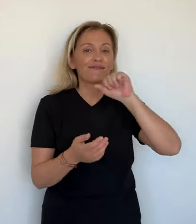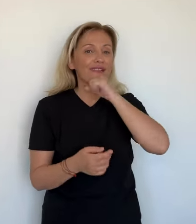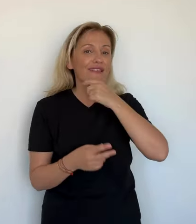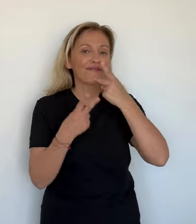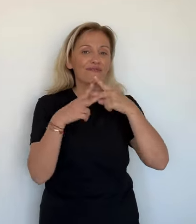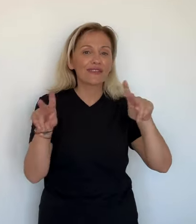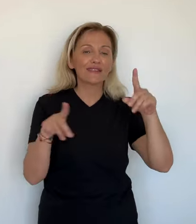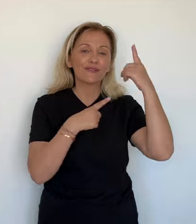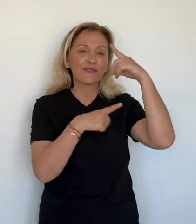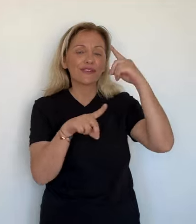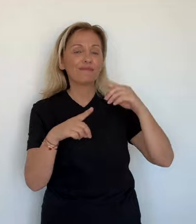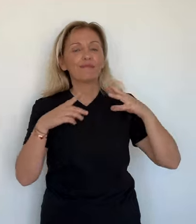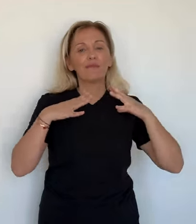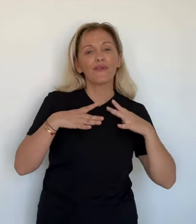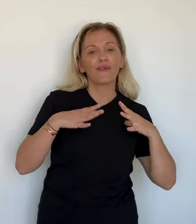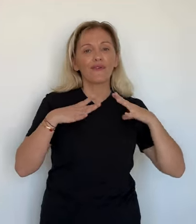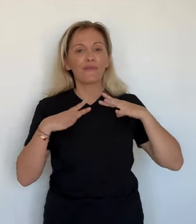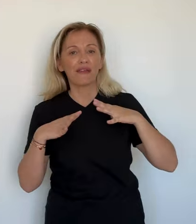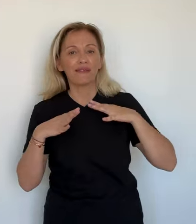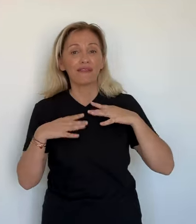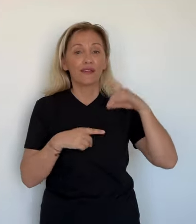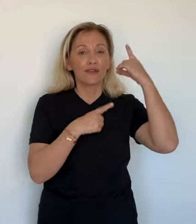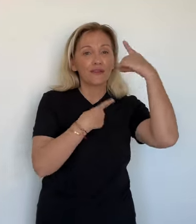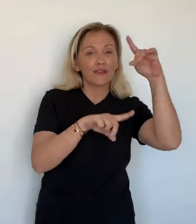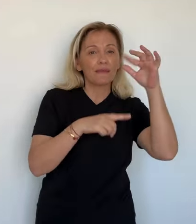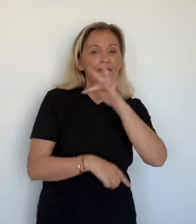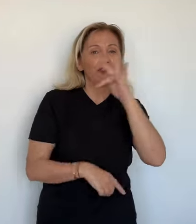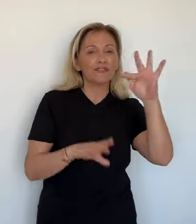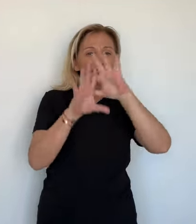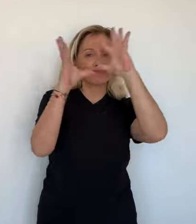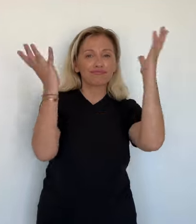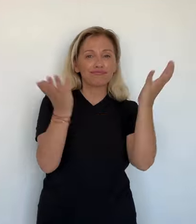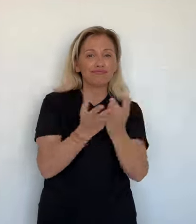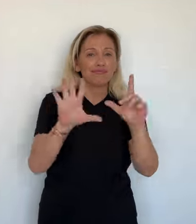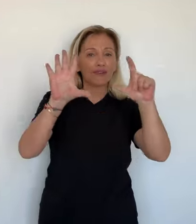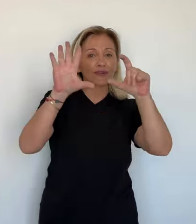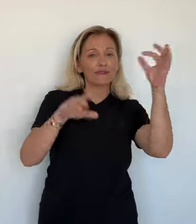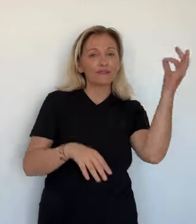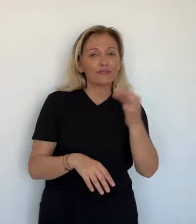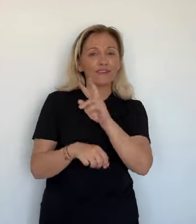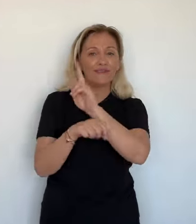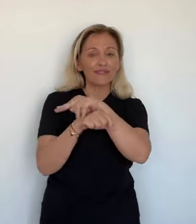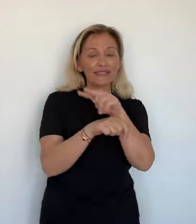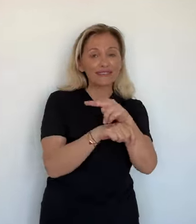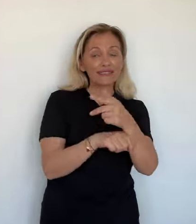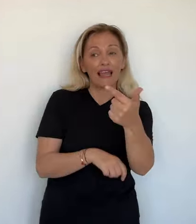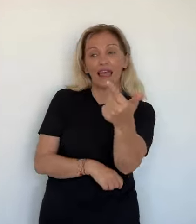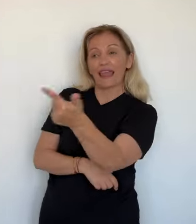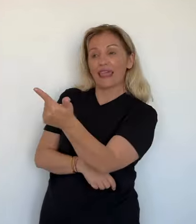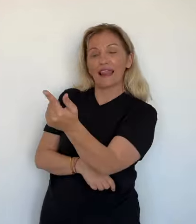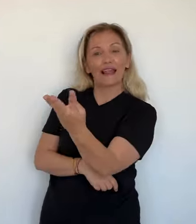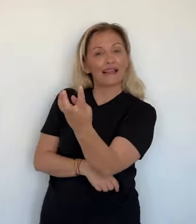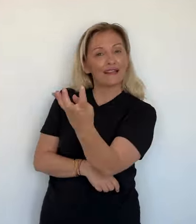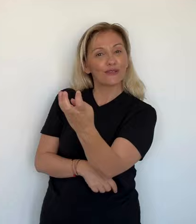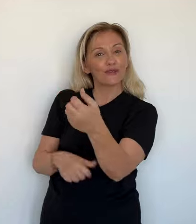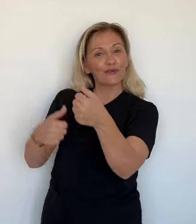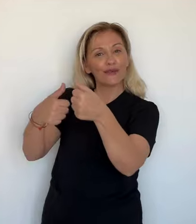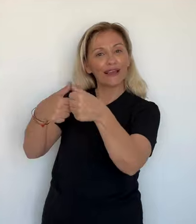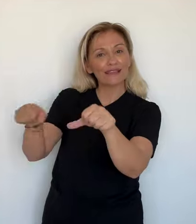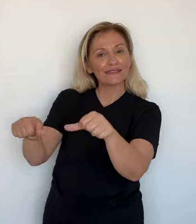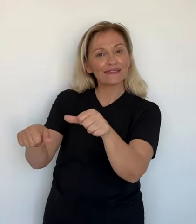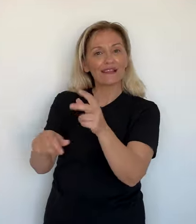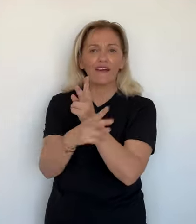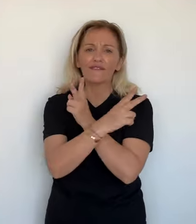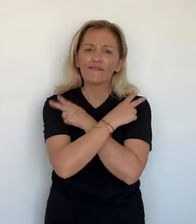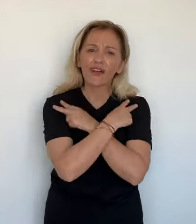À l'heure de la sieste, c'est déambulation dans la vieille ville. Les touristes français constituent 70% de la fréquentation. Elle,